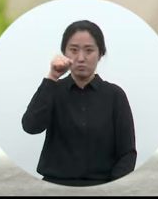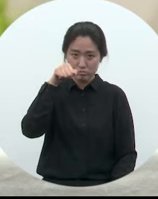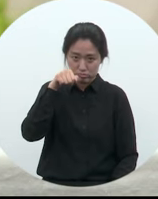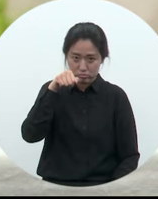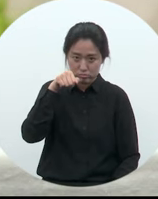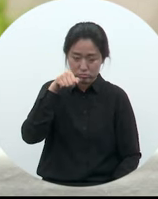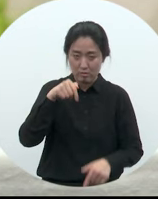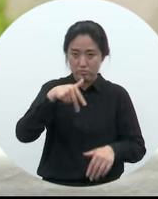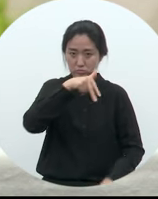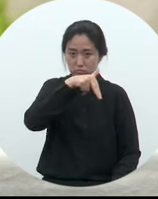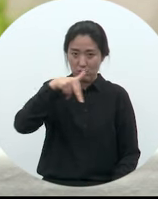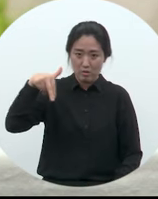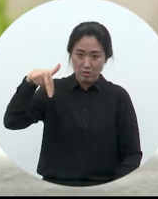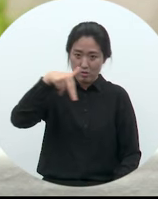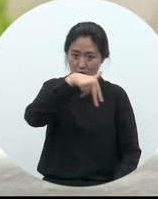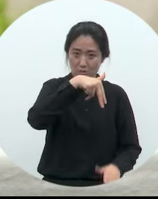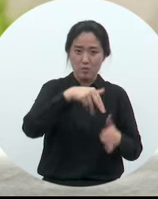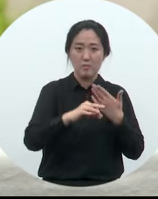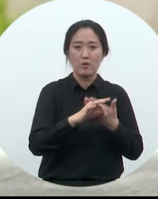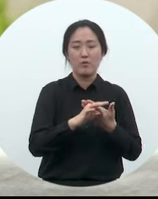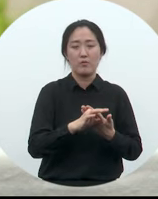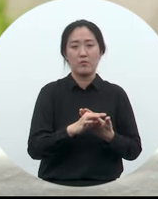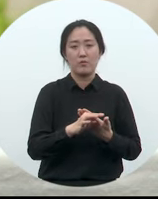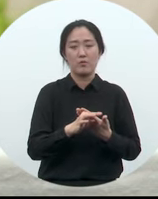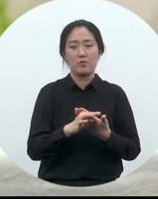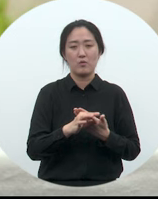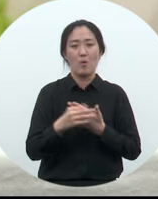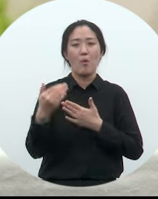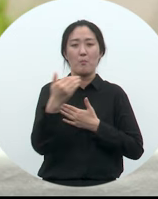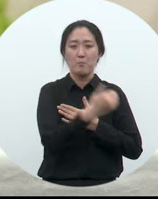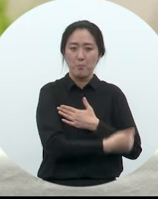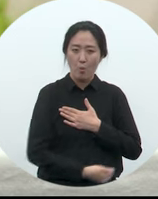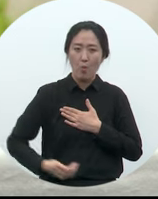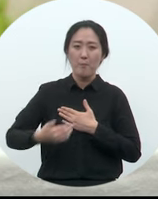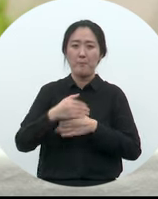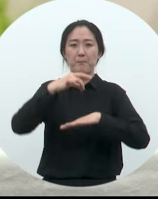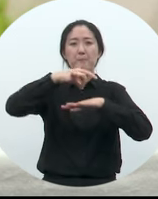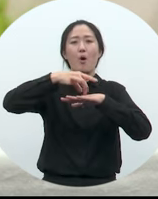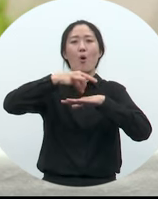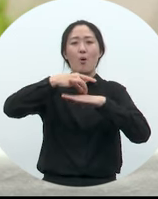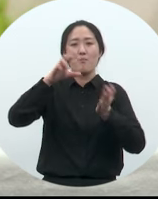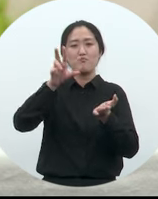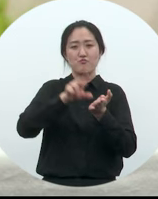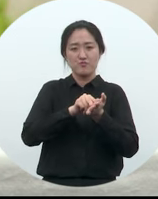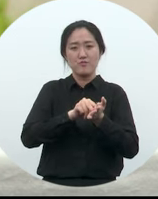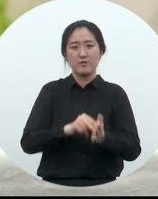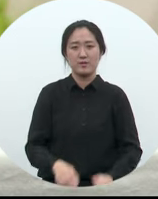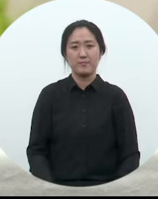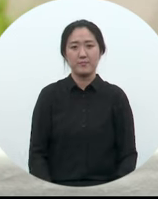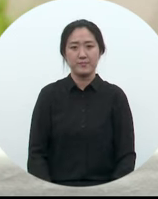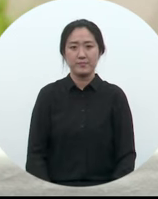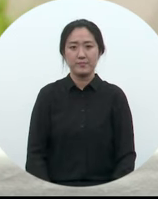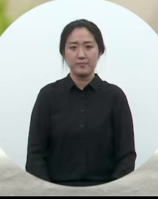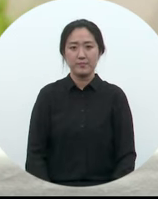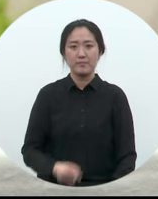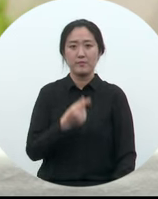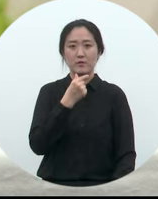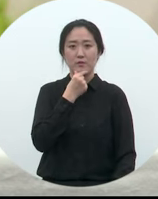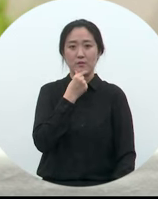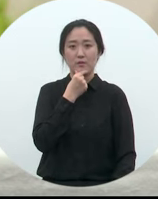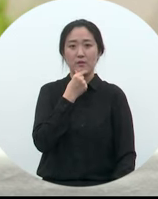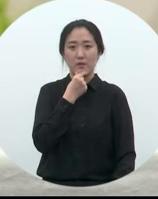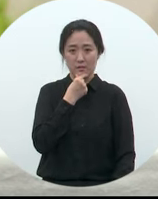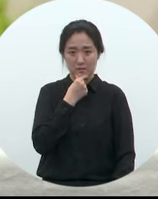쑥 내밀고 걷는 경우가 많은데, 그렇게 되면은 척추에 많은 문제가 생길 수가 있습니다. 걸을 때도